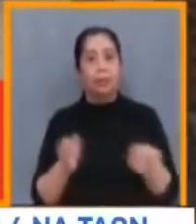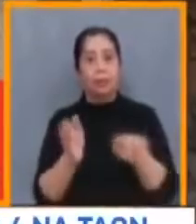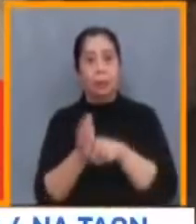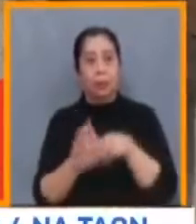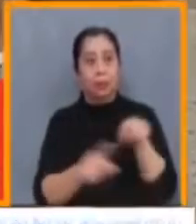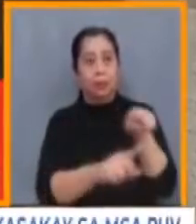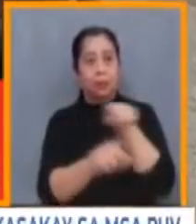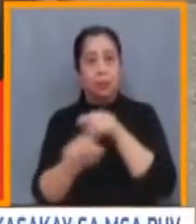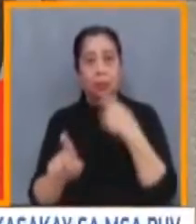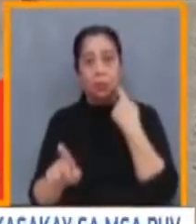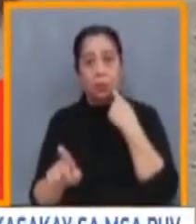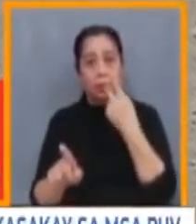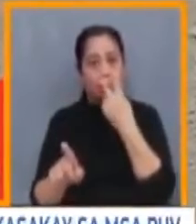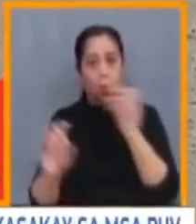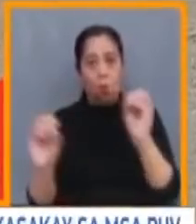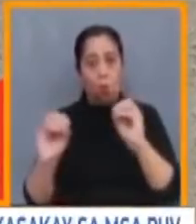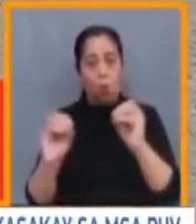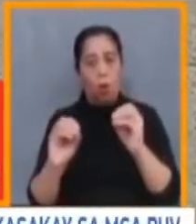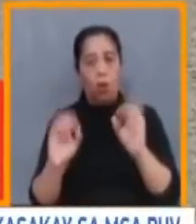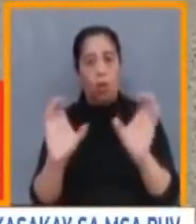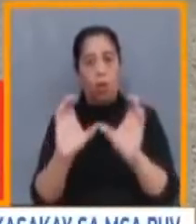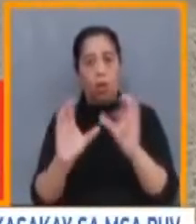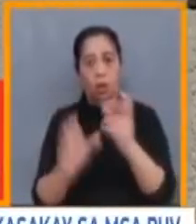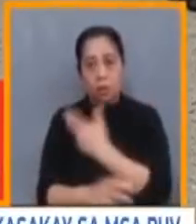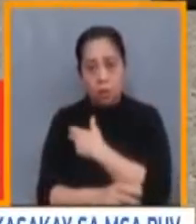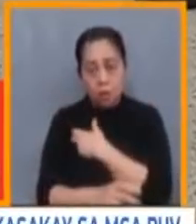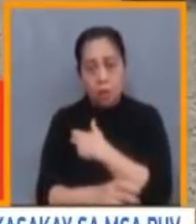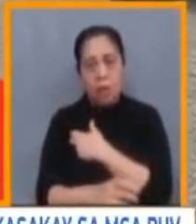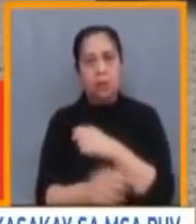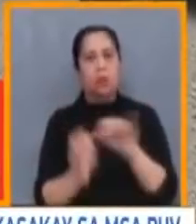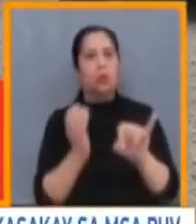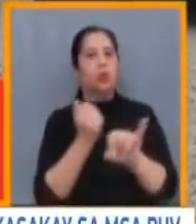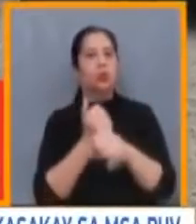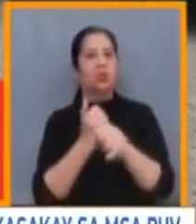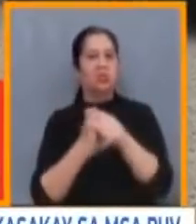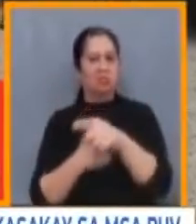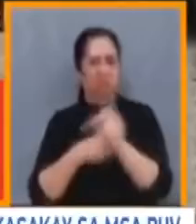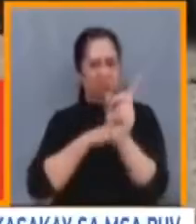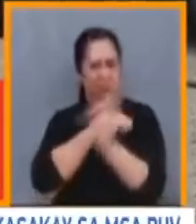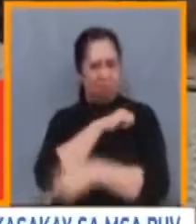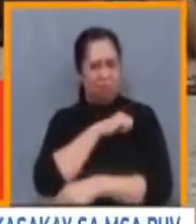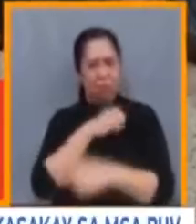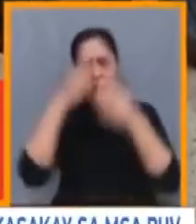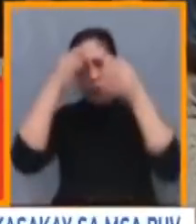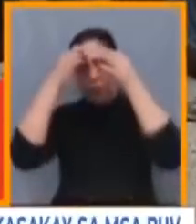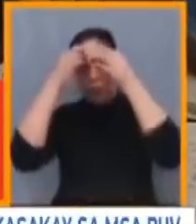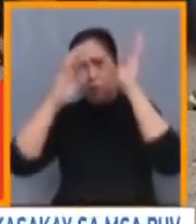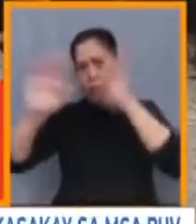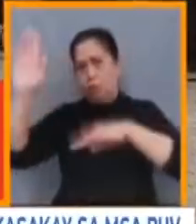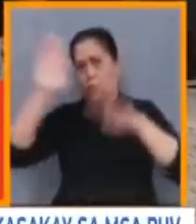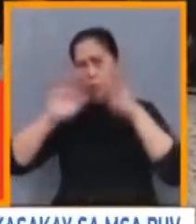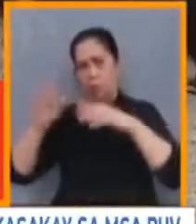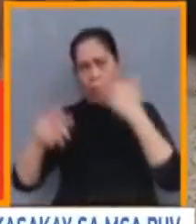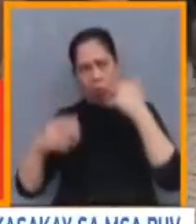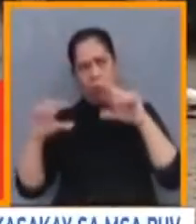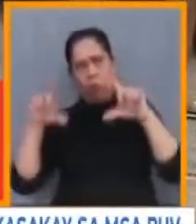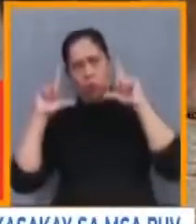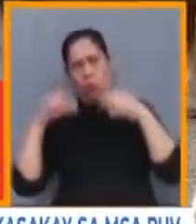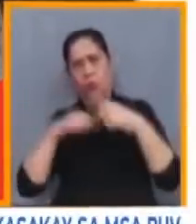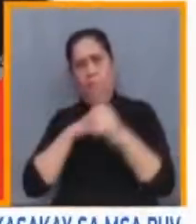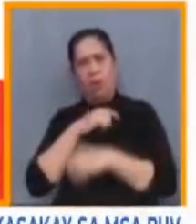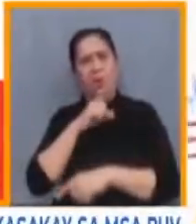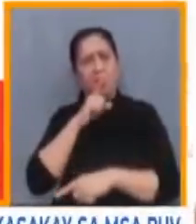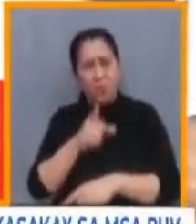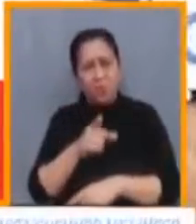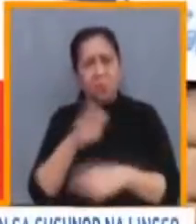na walang vaccination card, yung jeepney driver yung natikitan. Problemado din yung jeepney driver, Susan, dahil talaga naman daw hamon sa